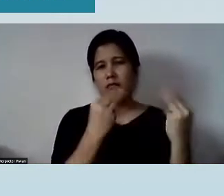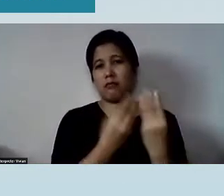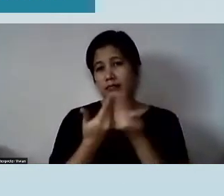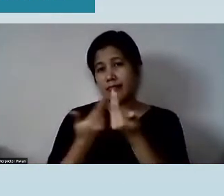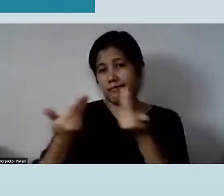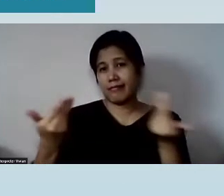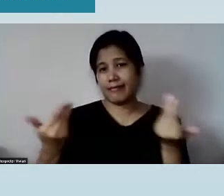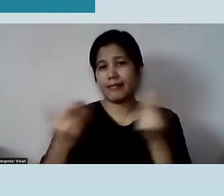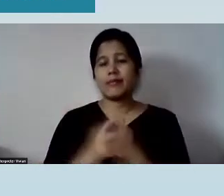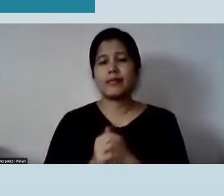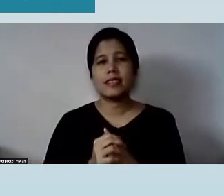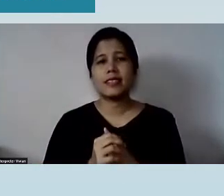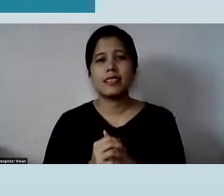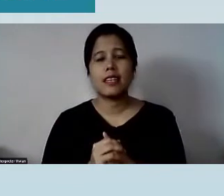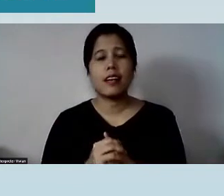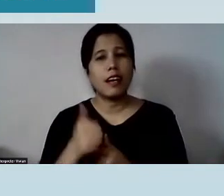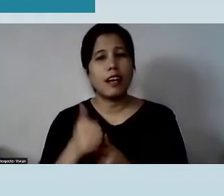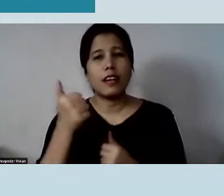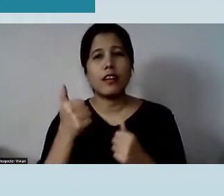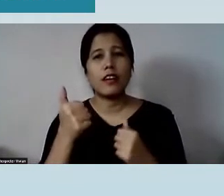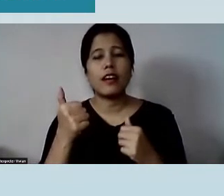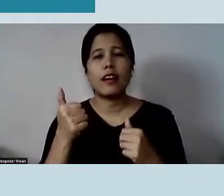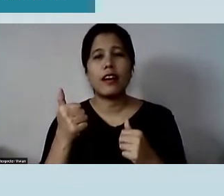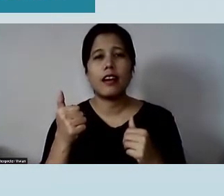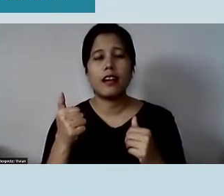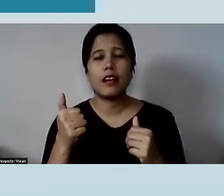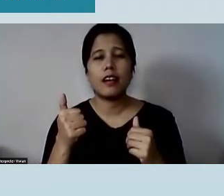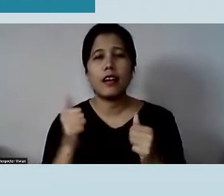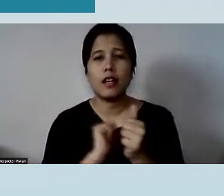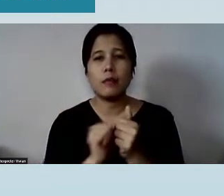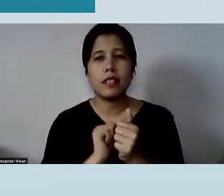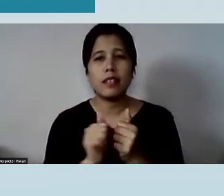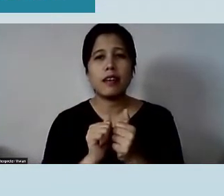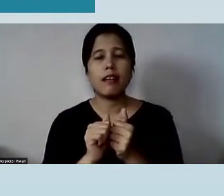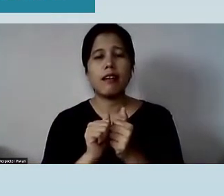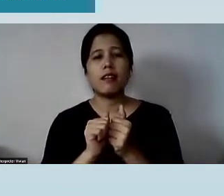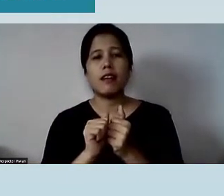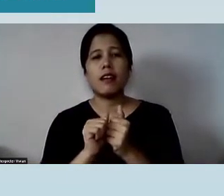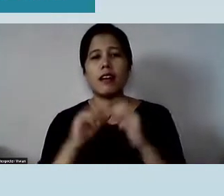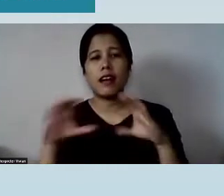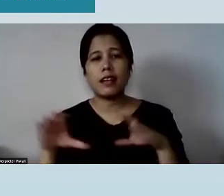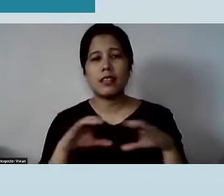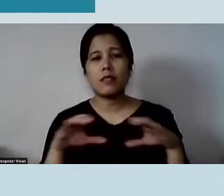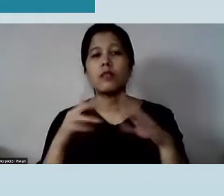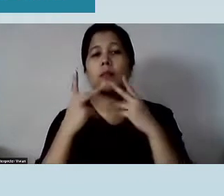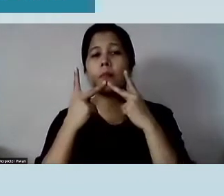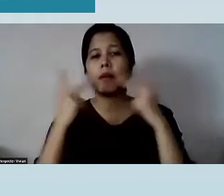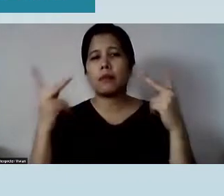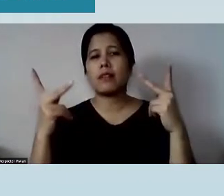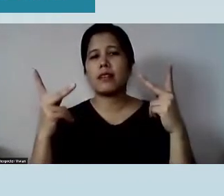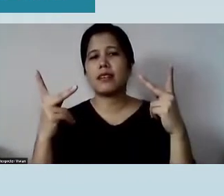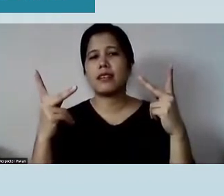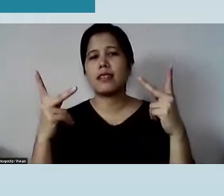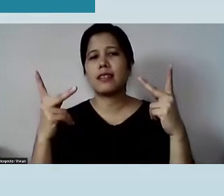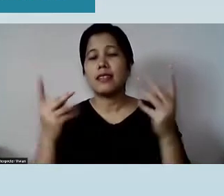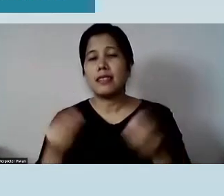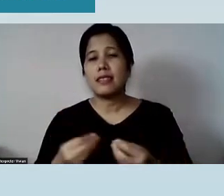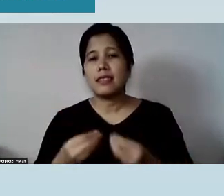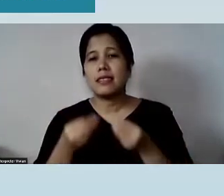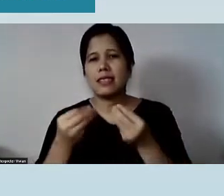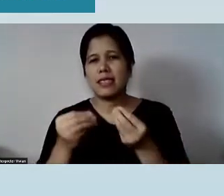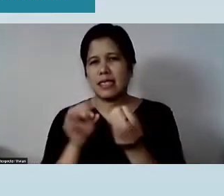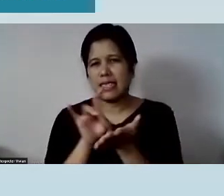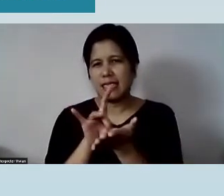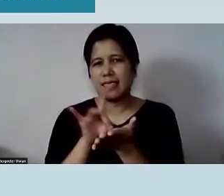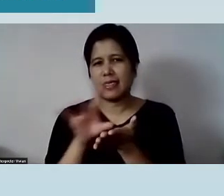And then the other definition, sabi doon sa batas natin, this is an activity in public which incites